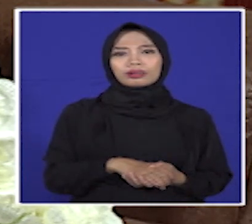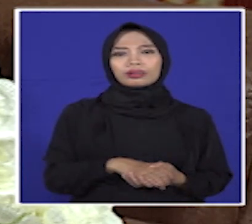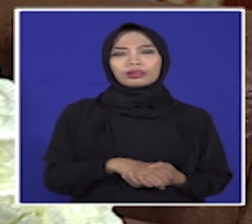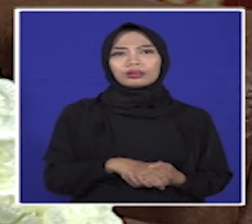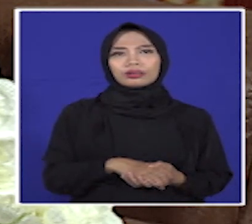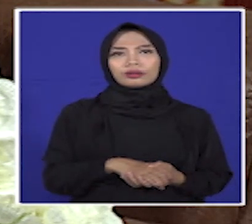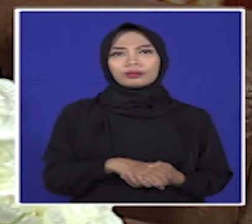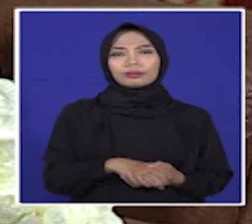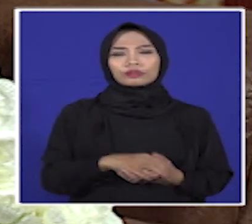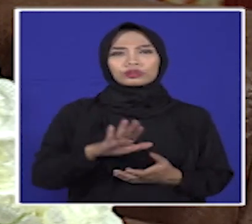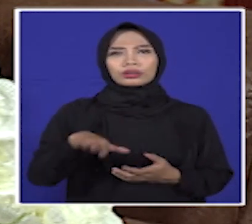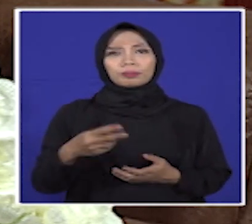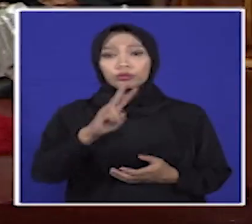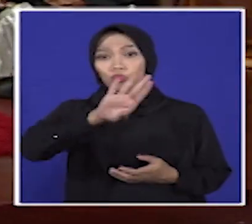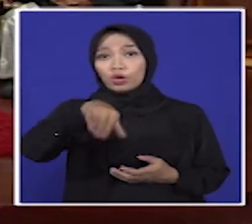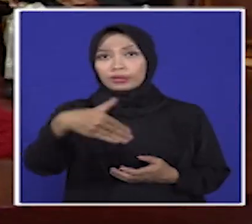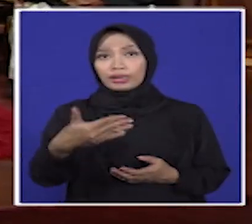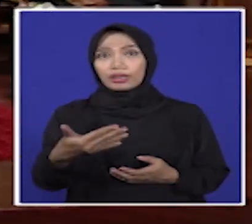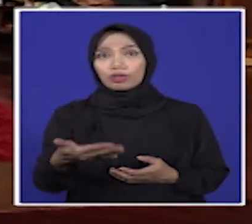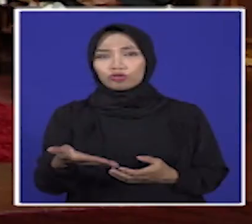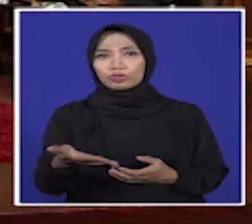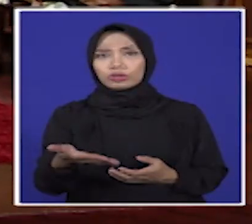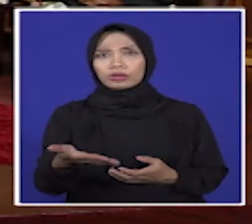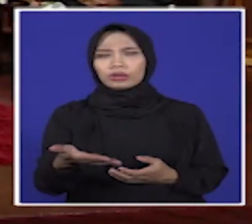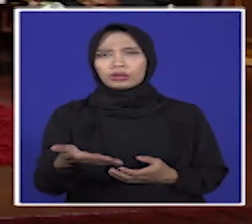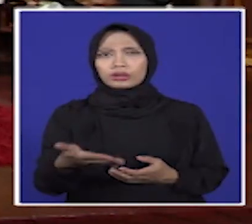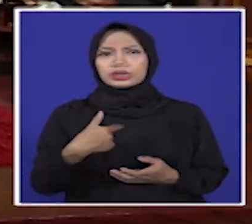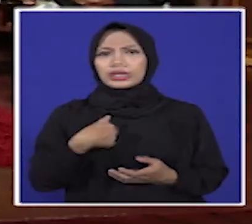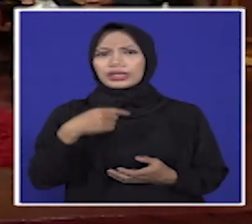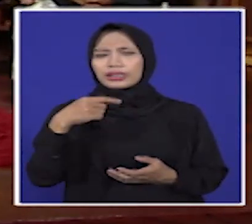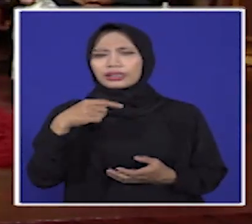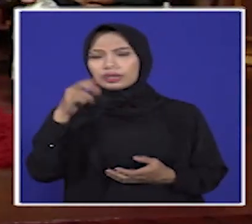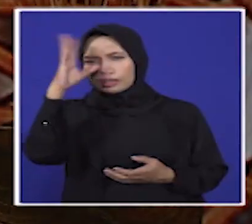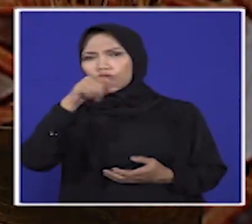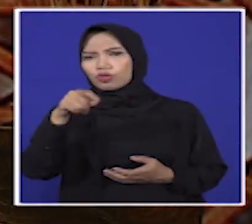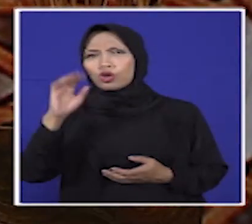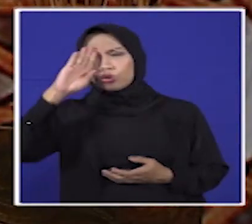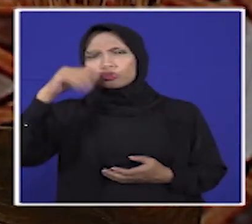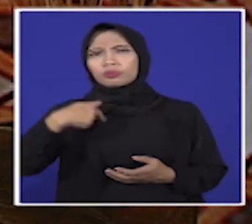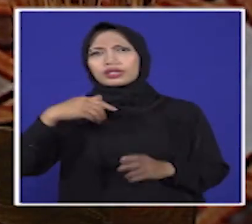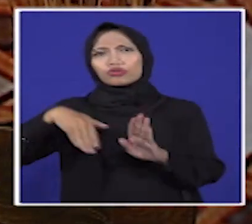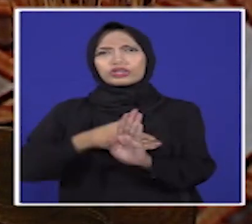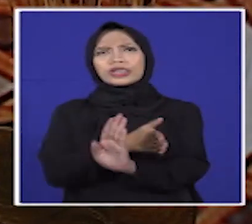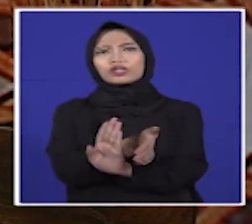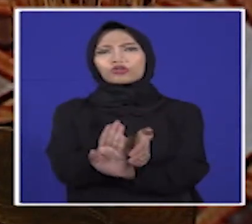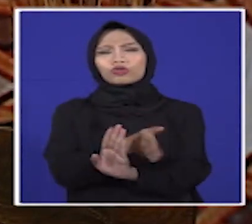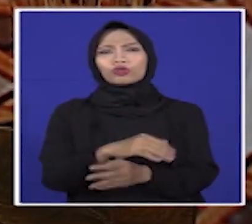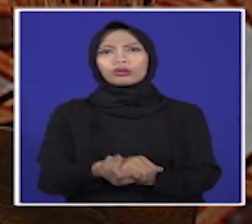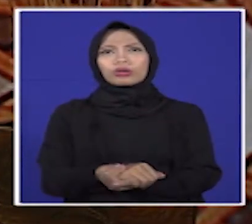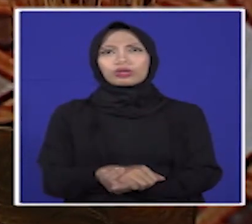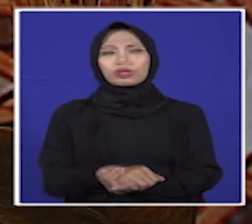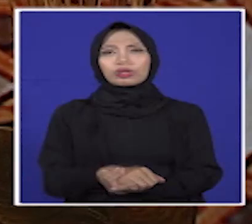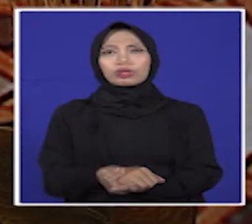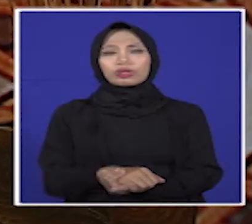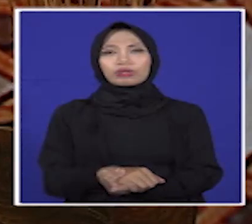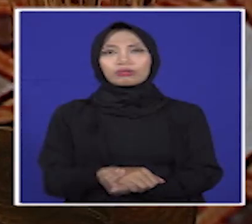menjalin hubungan di belakang saya. Dia sering chatting, saya sering lihat chattingannya. Artinya sebetulnya suami kan belum